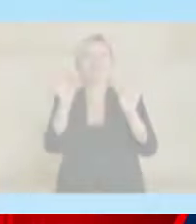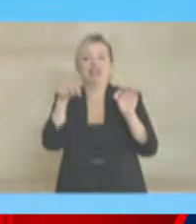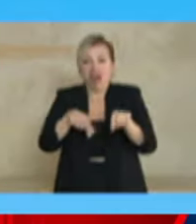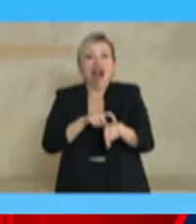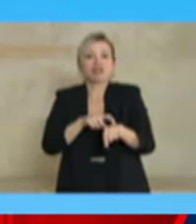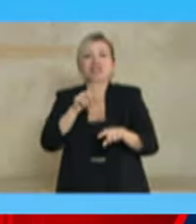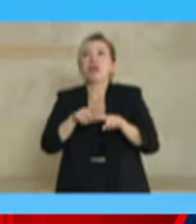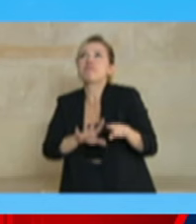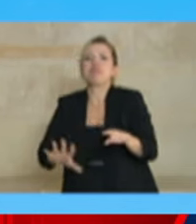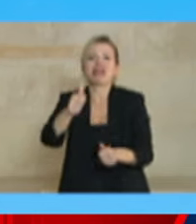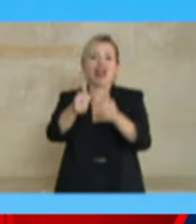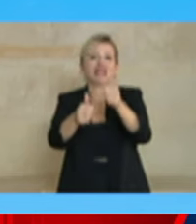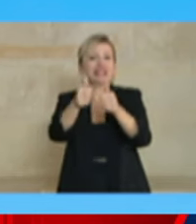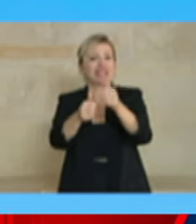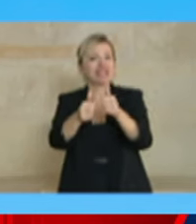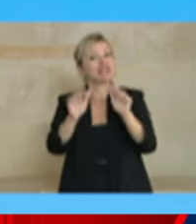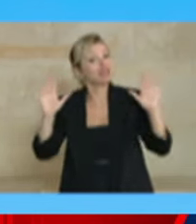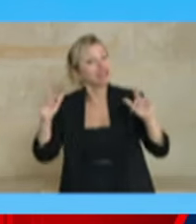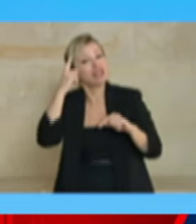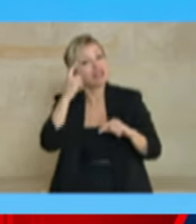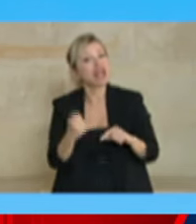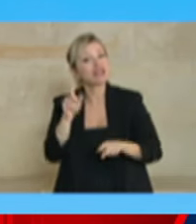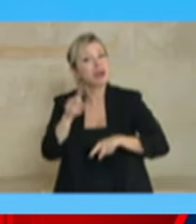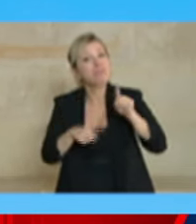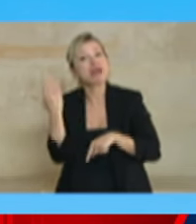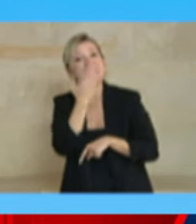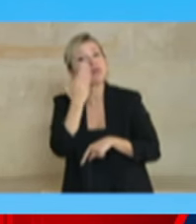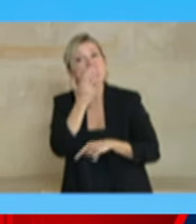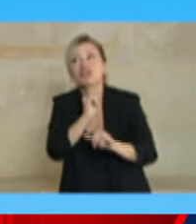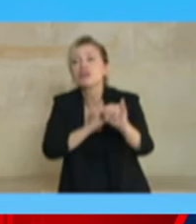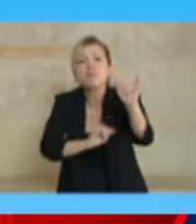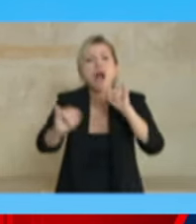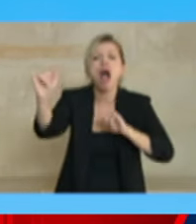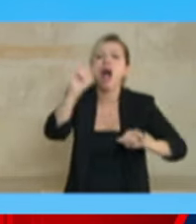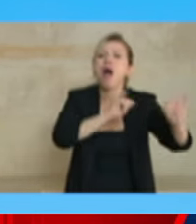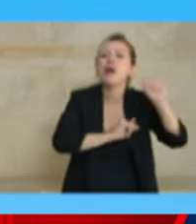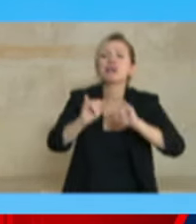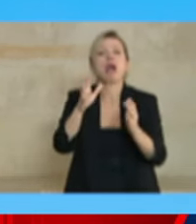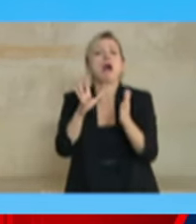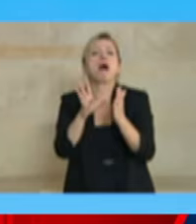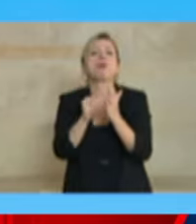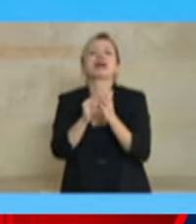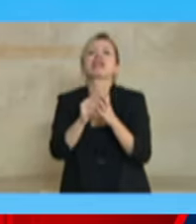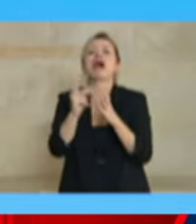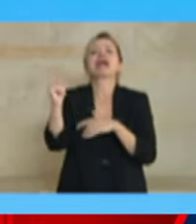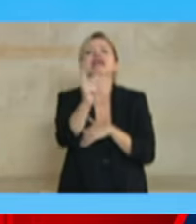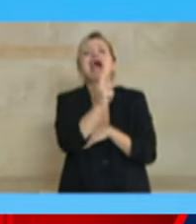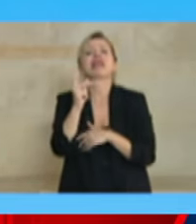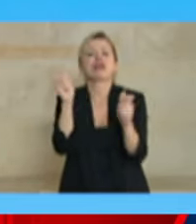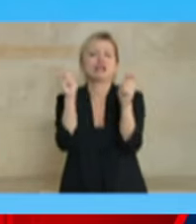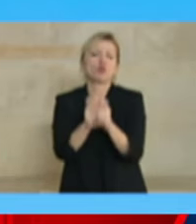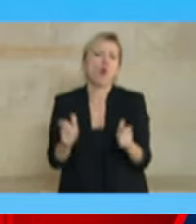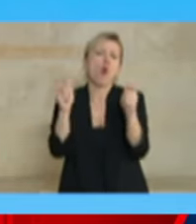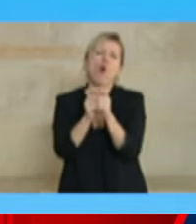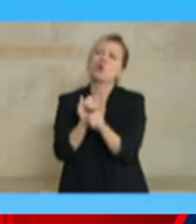περιοχές. Υπάρχουν παιδιά όμως σε απομονωμένες περιοχές. Για σκεφτείτε να είσαι ένα παιδί στον Καλλικράτη, σε ένα χωριό πολύ